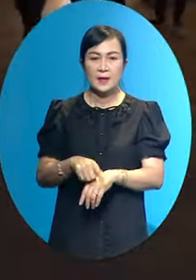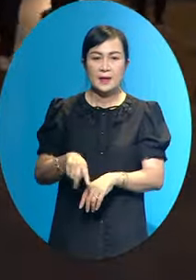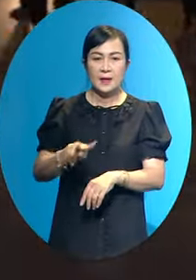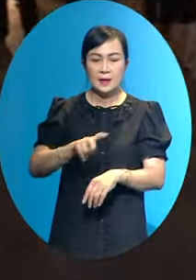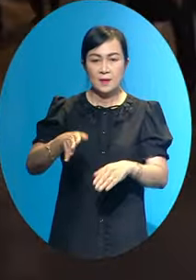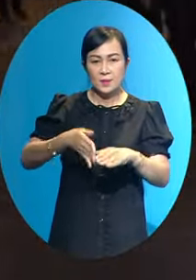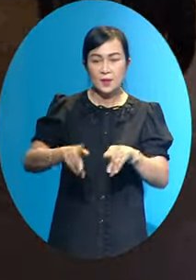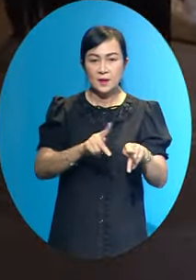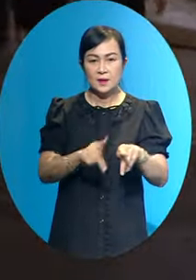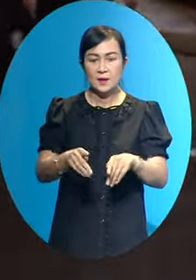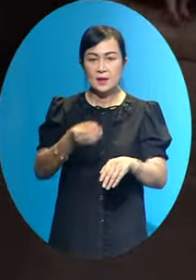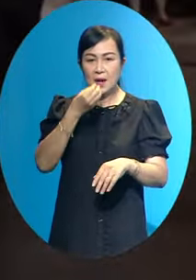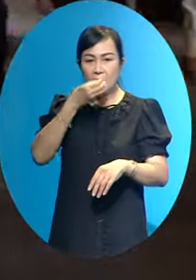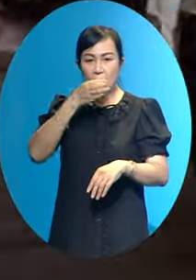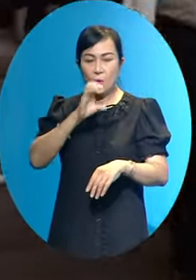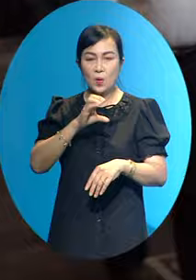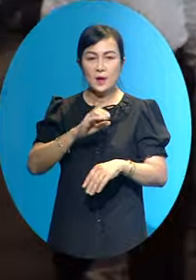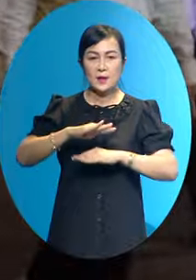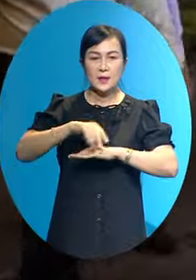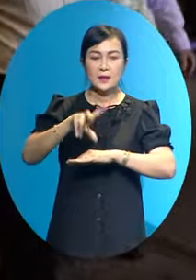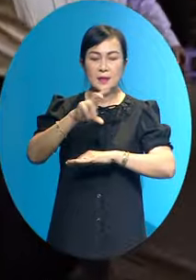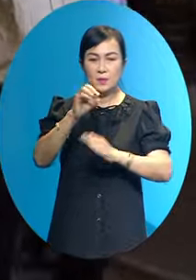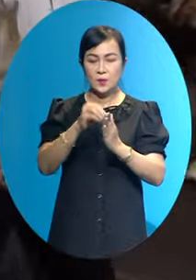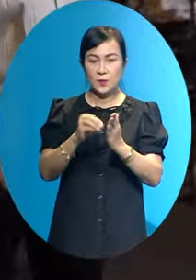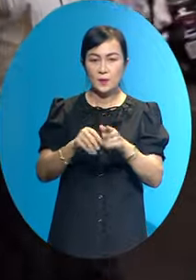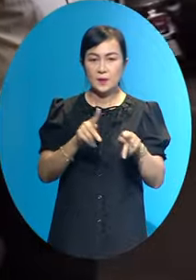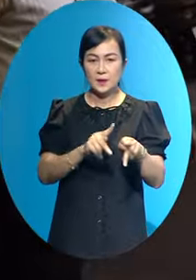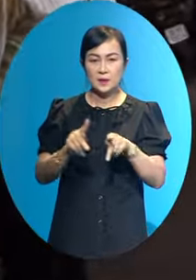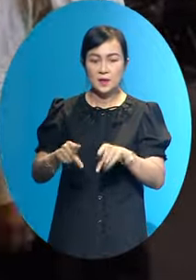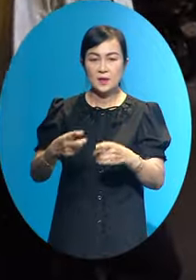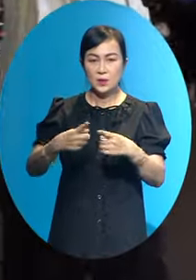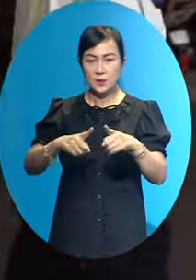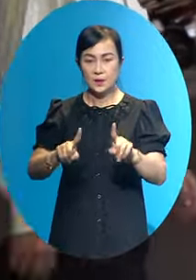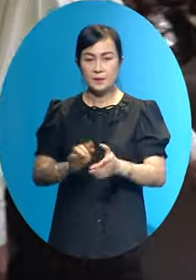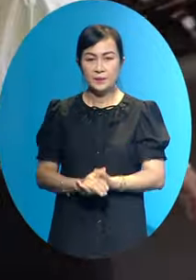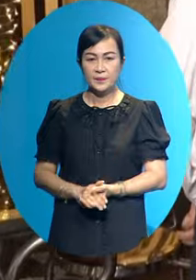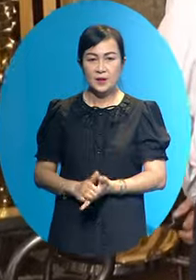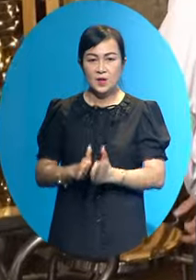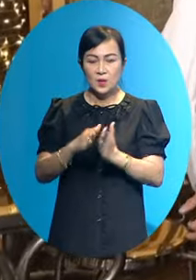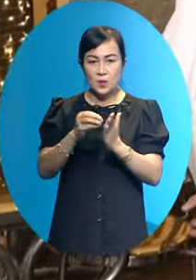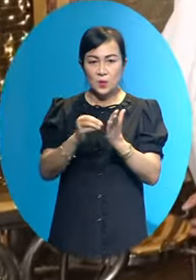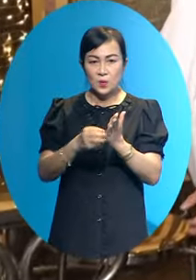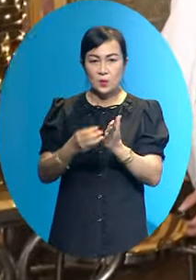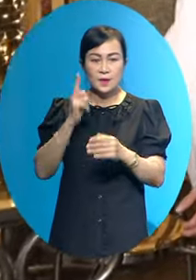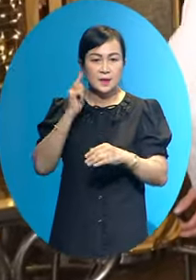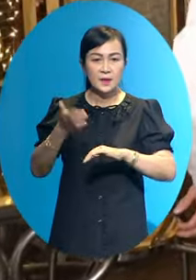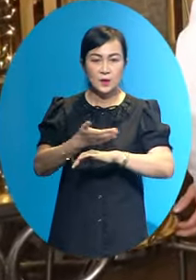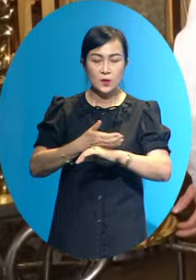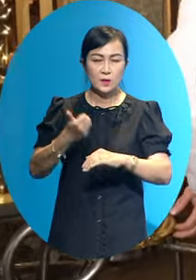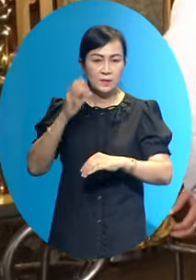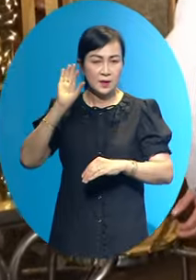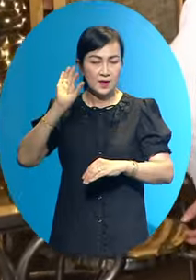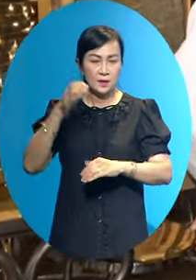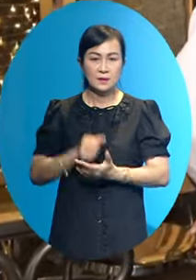địa điểm kinh doanh ngành hàng ăn uống, trong đó có trên 80 địa điểm kinh doanh có quy mô doanh nghiệp, có nhiều địa điểm nổi tiếng trong nước cũng như trên thế